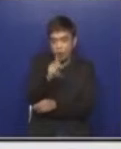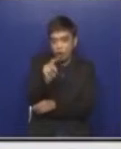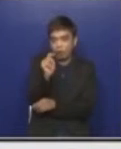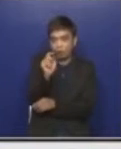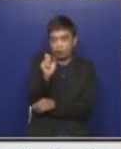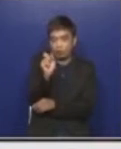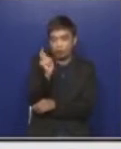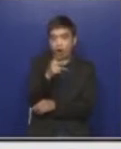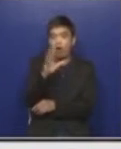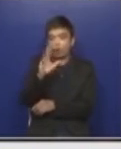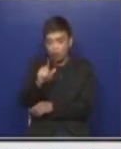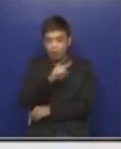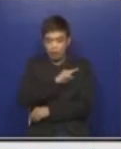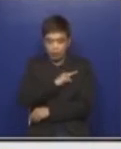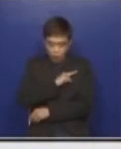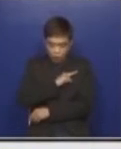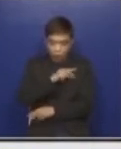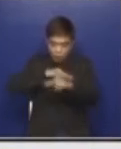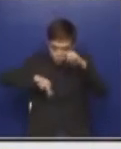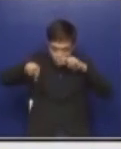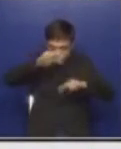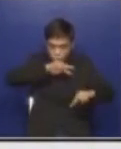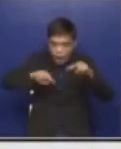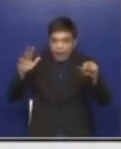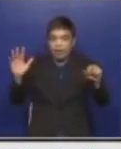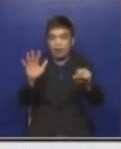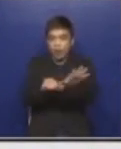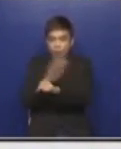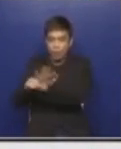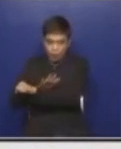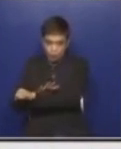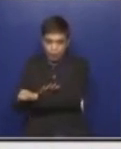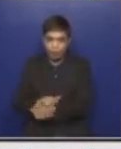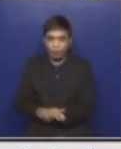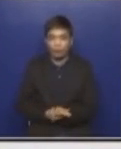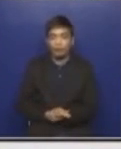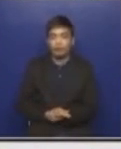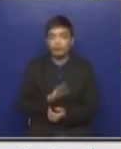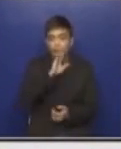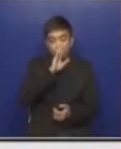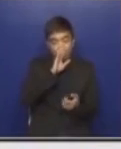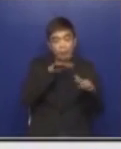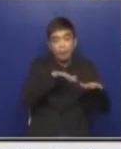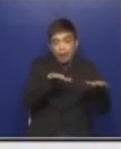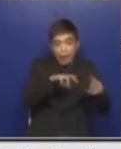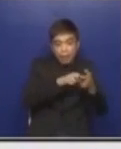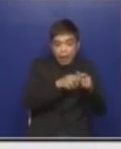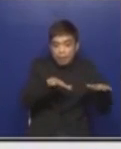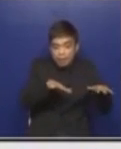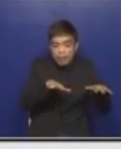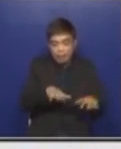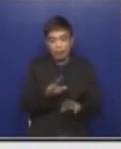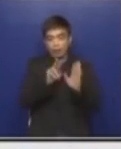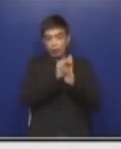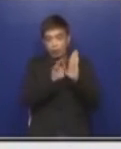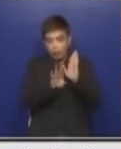ำหน้าที่ให้ถึงที่สุดในภาวะการอย่างนี้ผมไม่ว่าไม่พูดถึงนะครับแต่ถ้าเป็นภาวะปกตินะครับ ฝ่ายนโยบายต้องเป็นผู้กำ